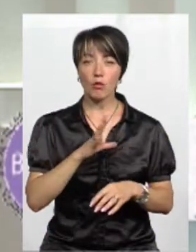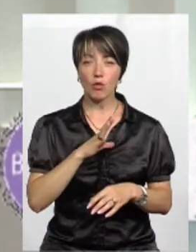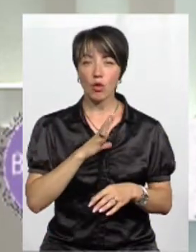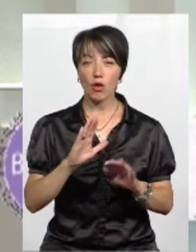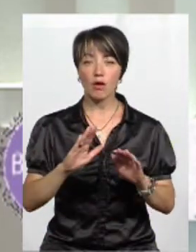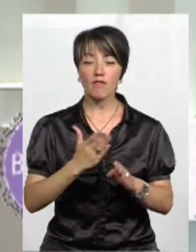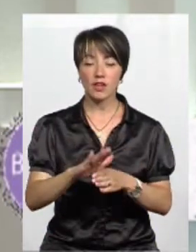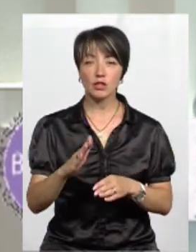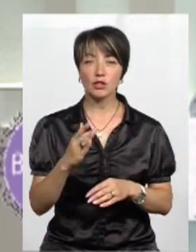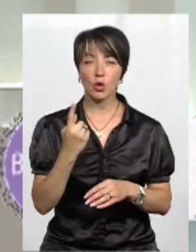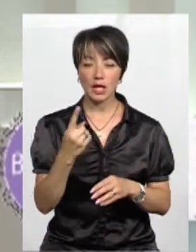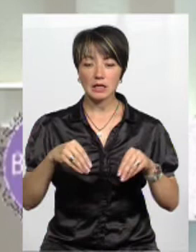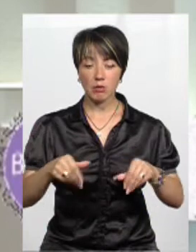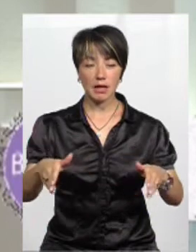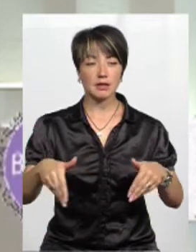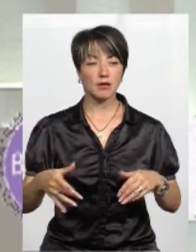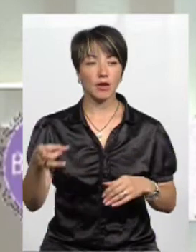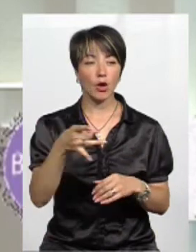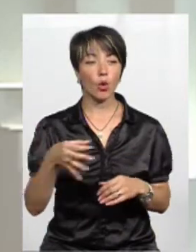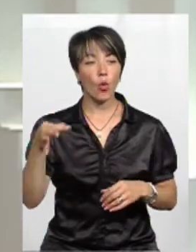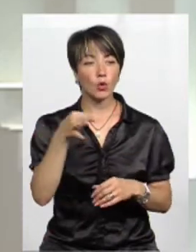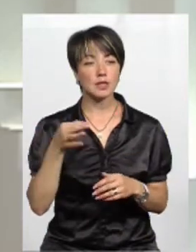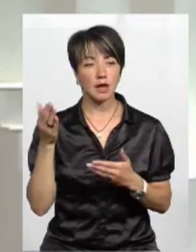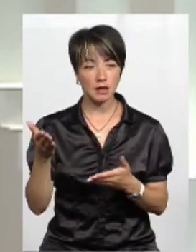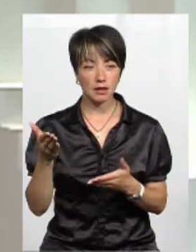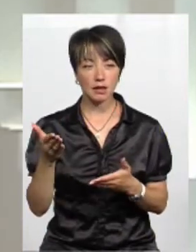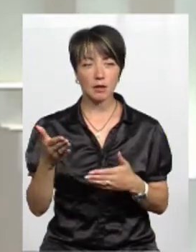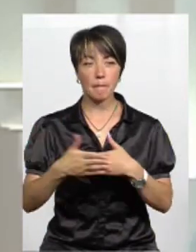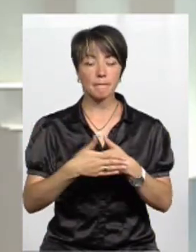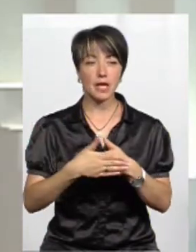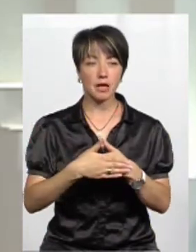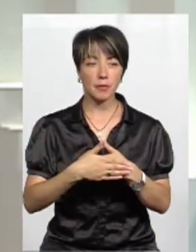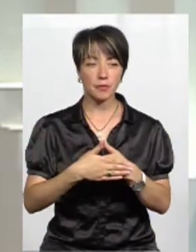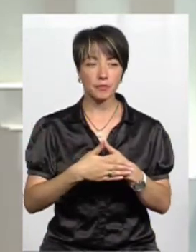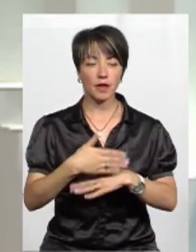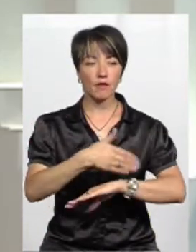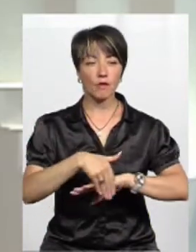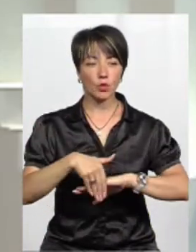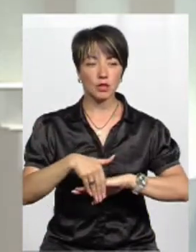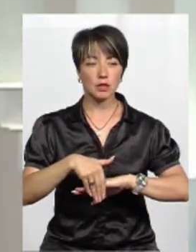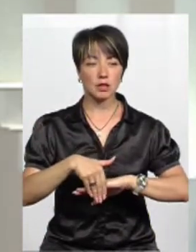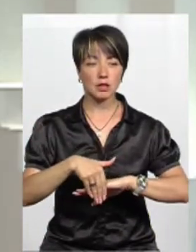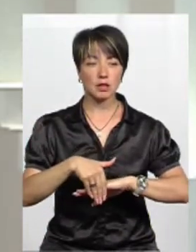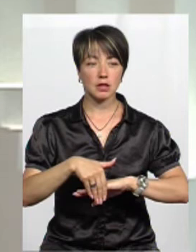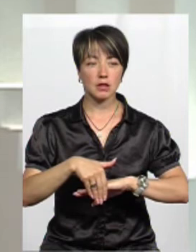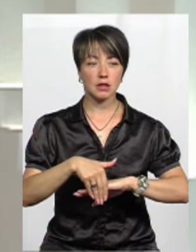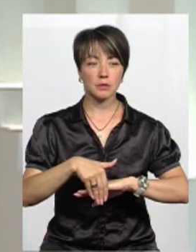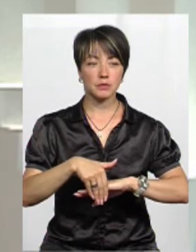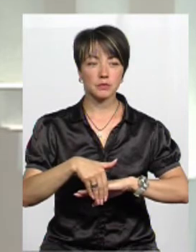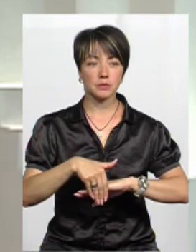була виділена ще одна земельна ділянка в мікрорайоні Озерна, біля вулиці, яка